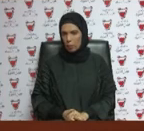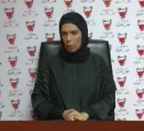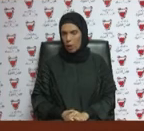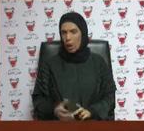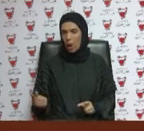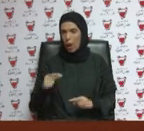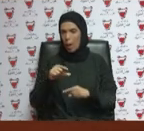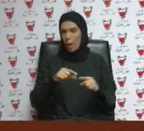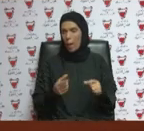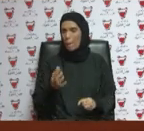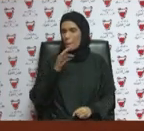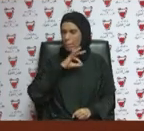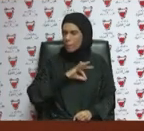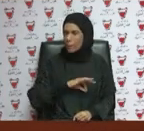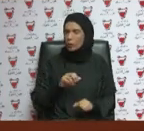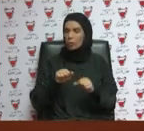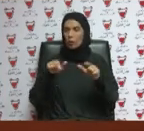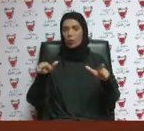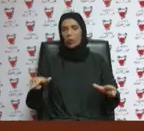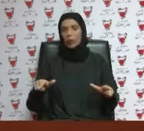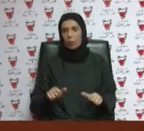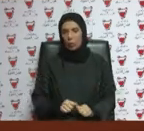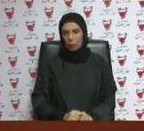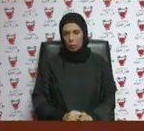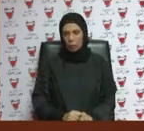10% من أرباحها التي أعلن عنها والتي ستعلن